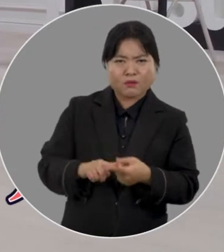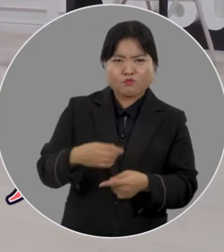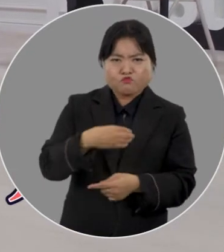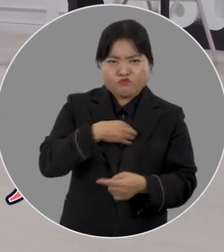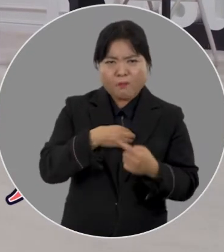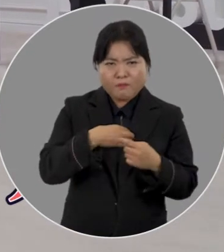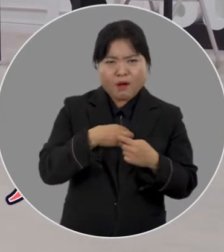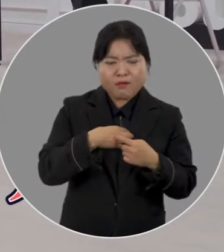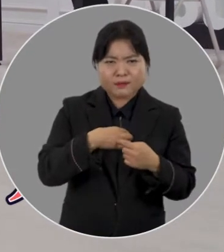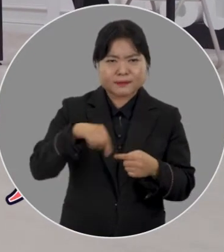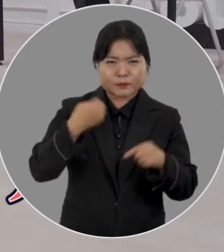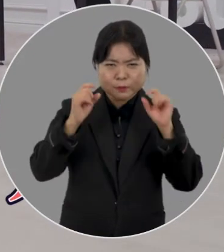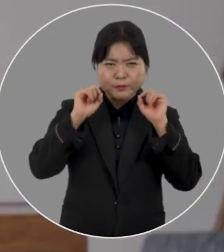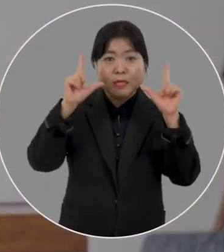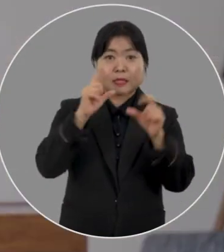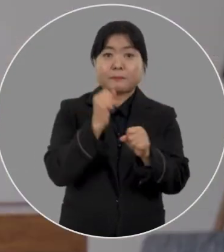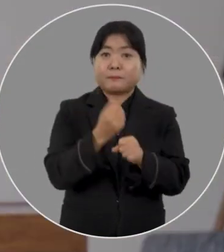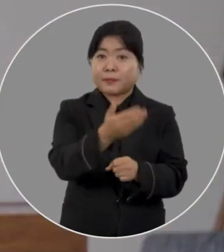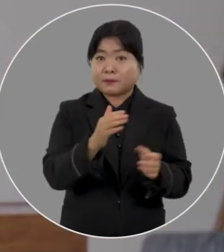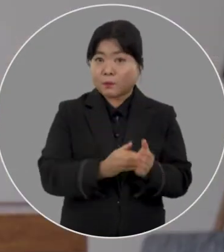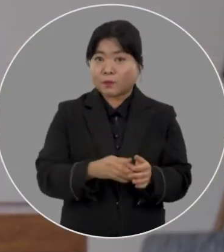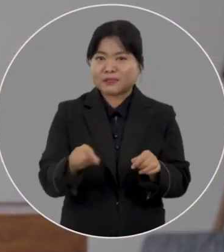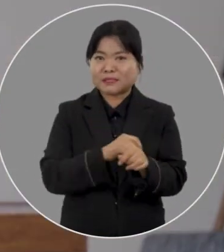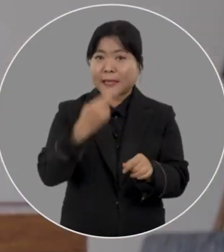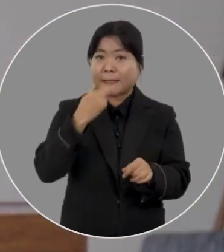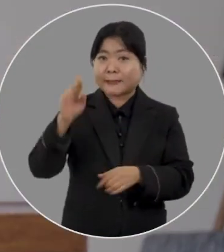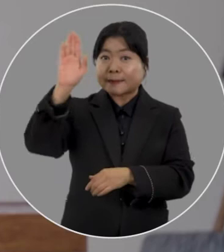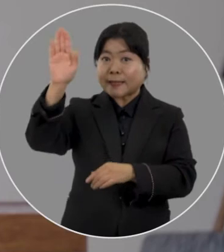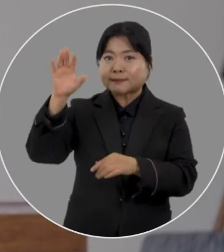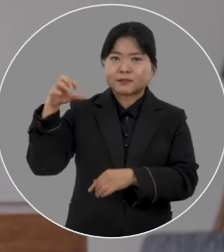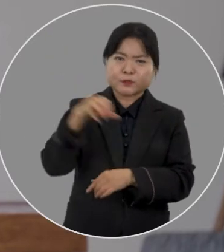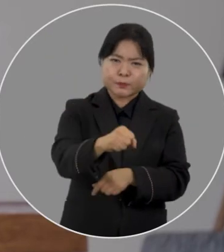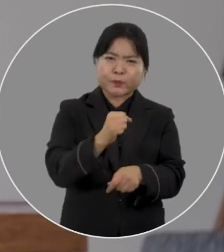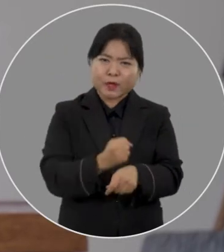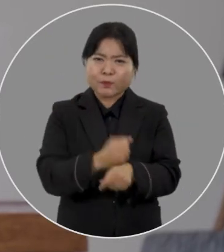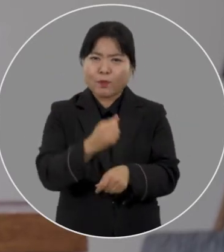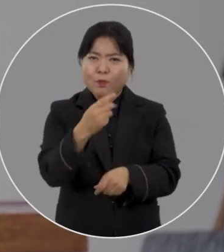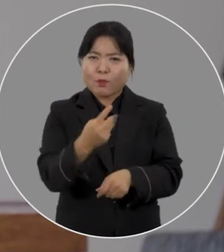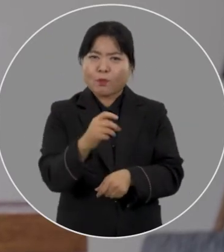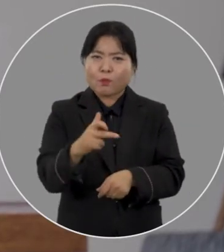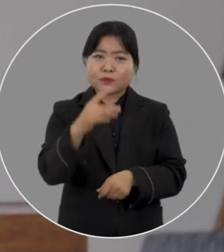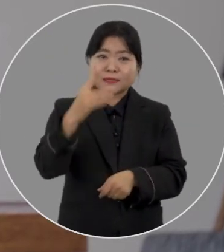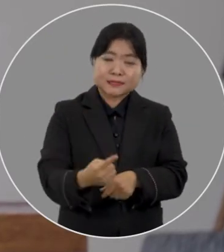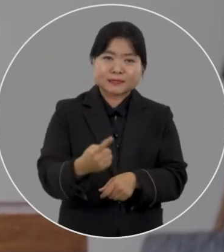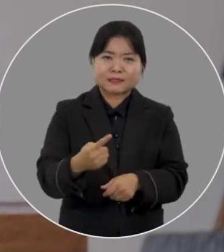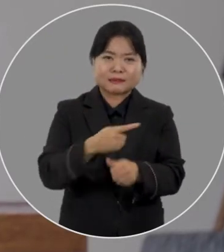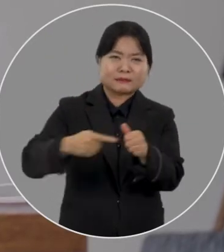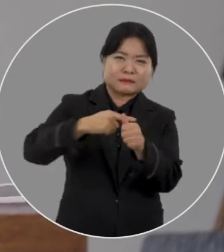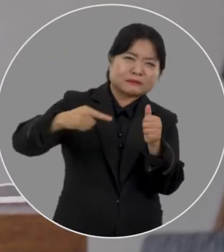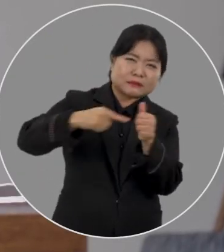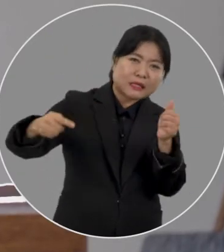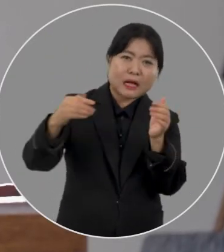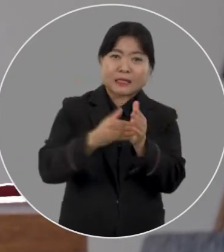위험한 것인가를 좀 자각하게 만들었고 특히 이제 나치가 집권을 하고 홀로코스트까지